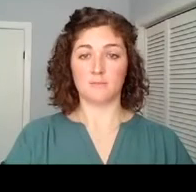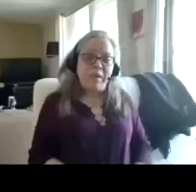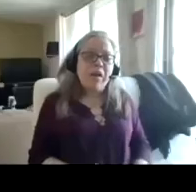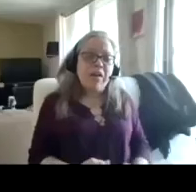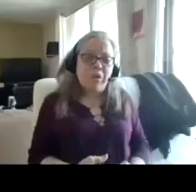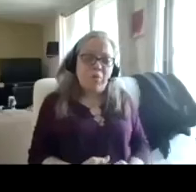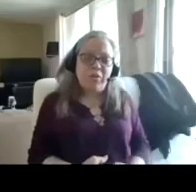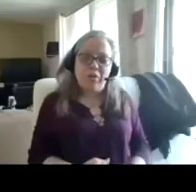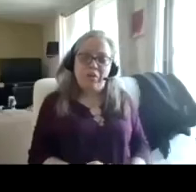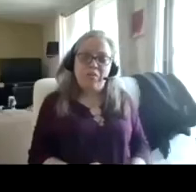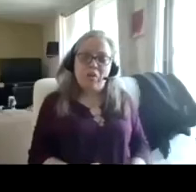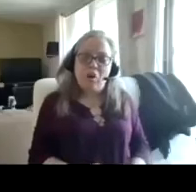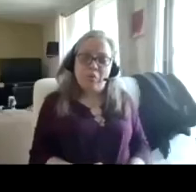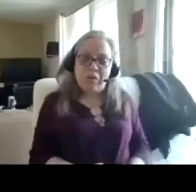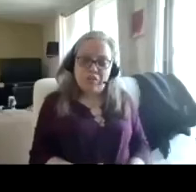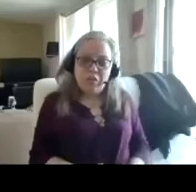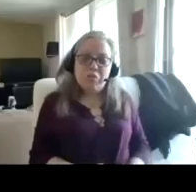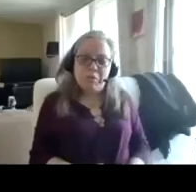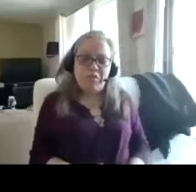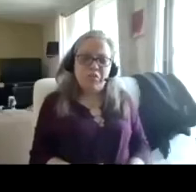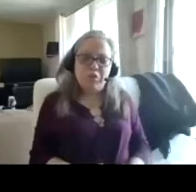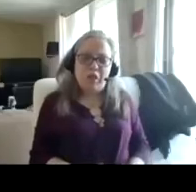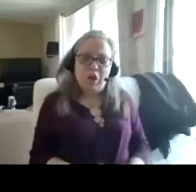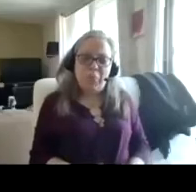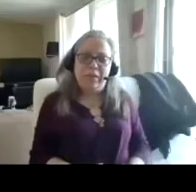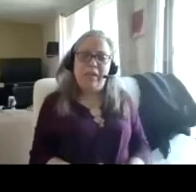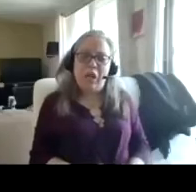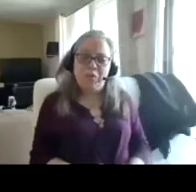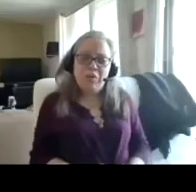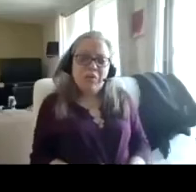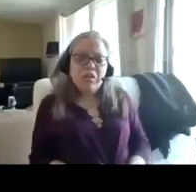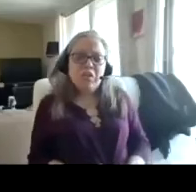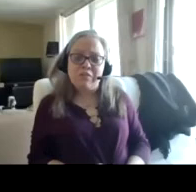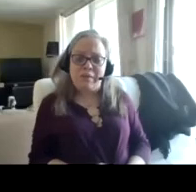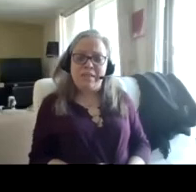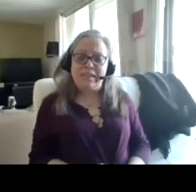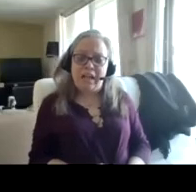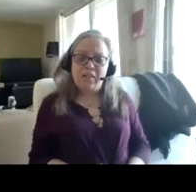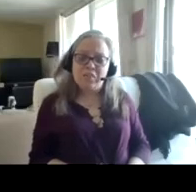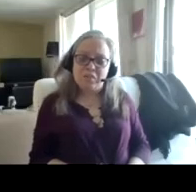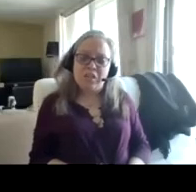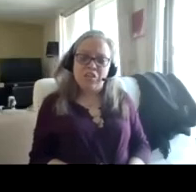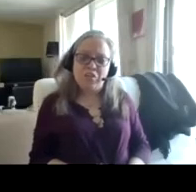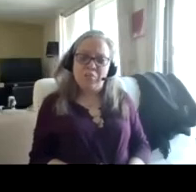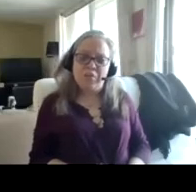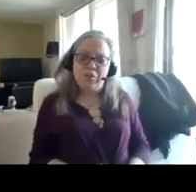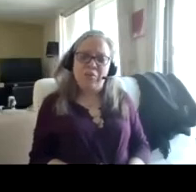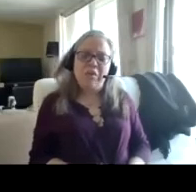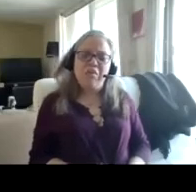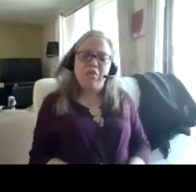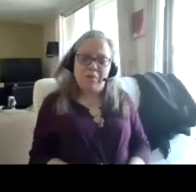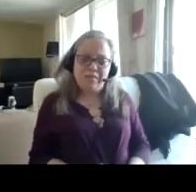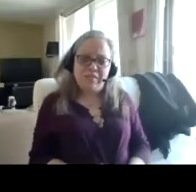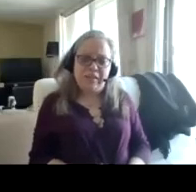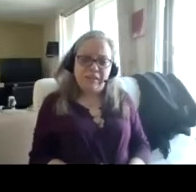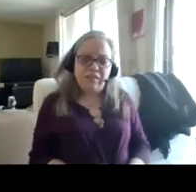We may not have the opportunity to address all the questions. On n'a pas forcément donc la possibilité de répondre à toutes vos questions. On va aller